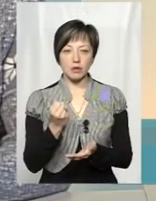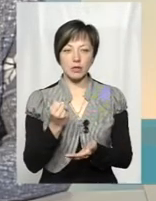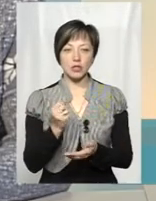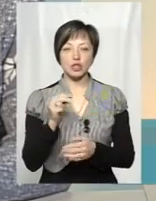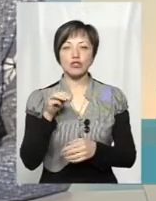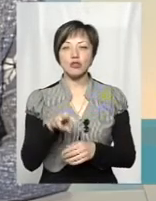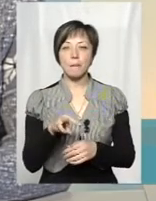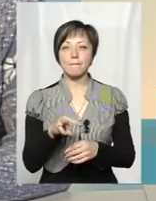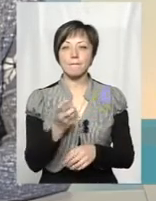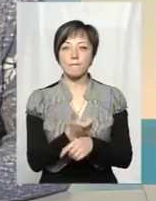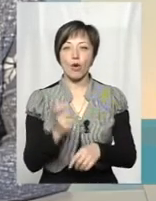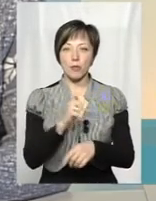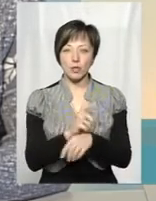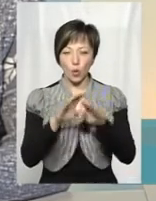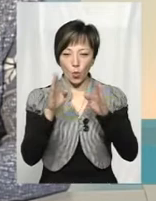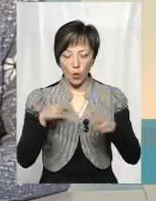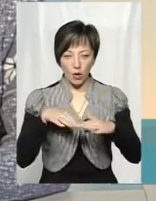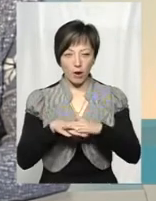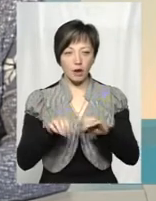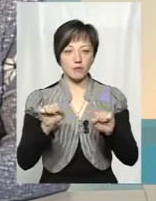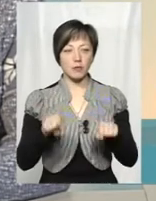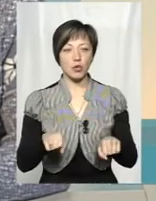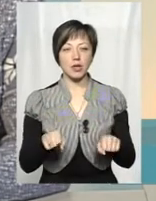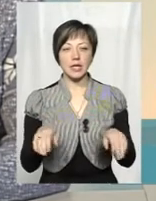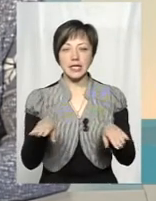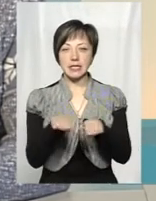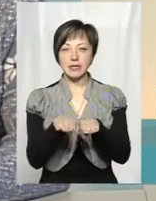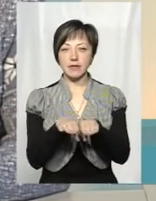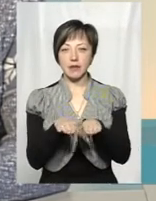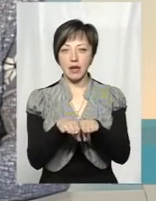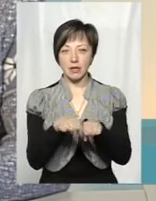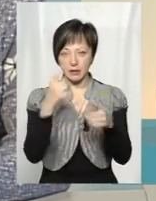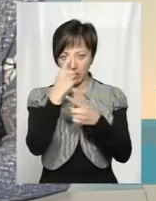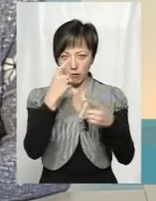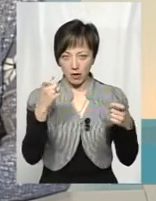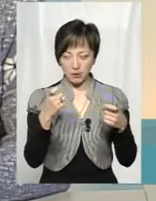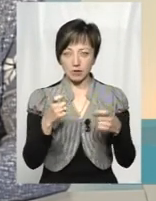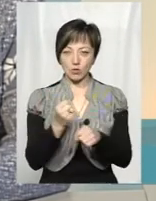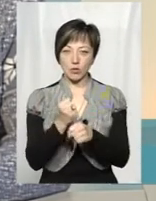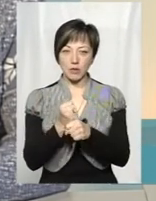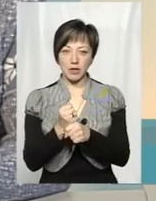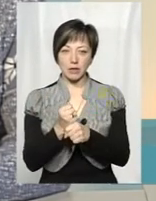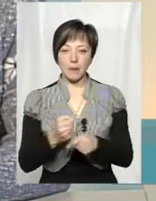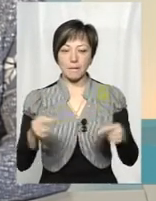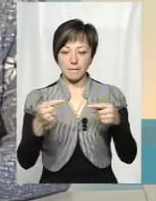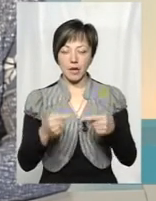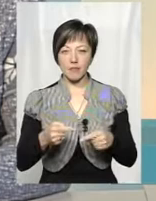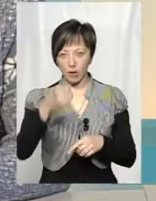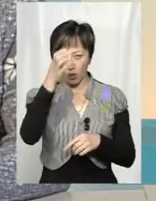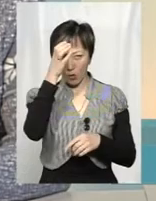чим побільше курганів і могли зрівняти інформацію, яку там є, і зробити певні